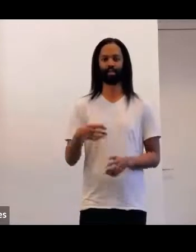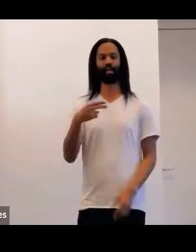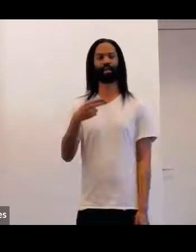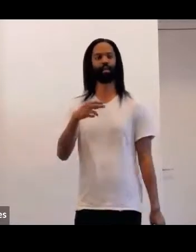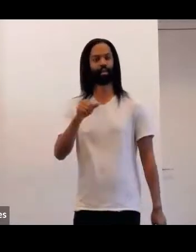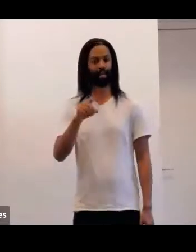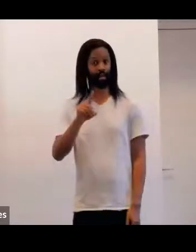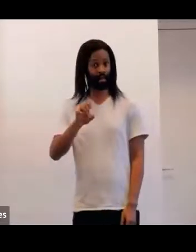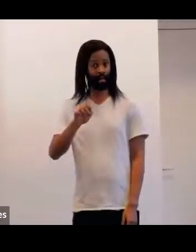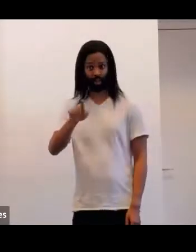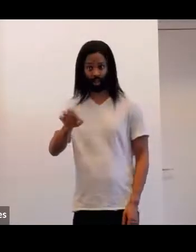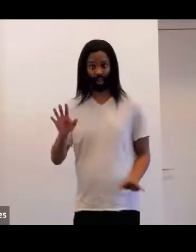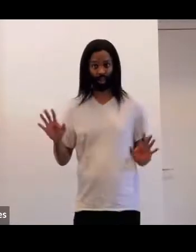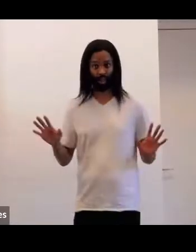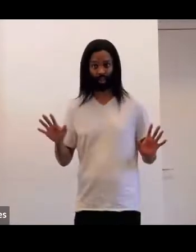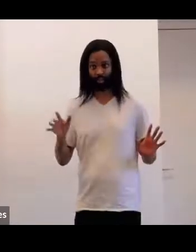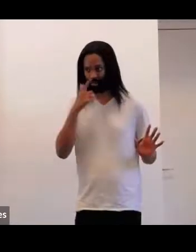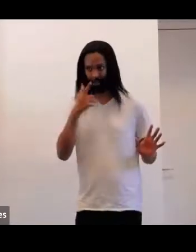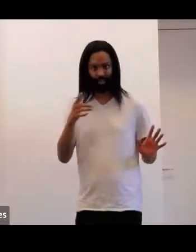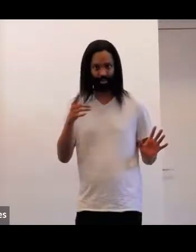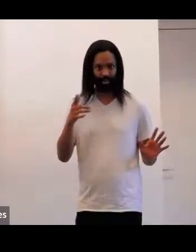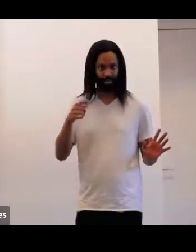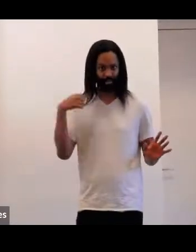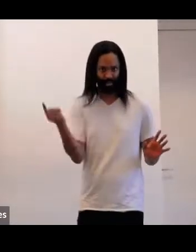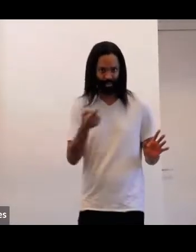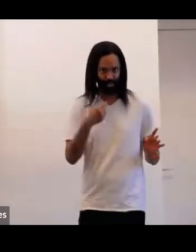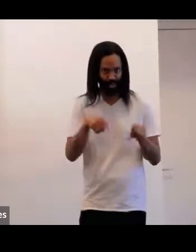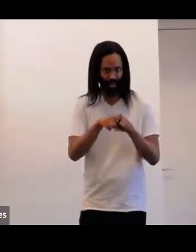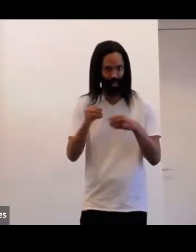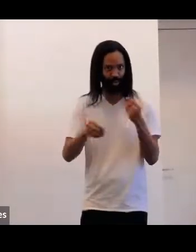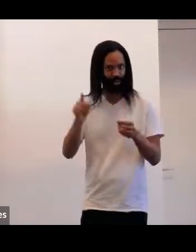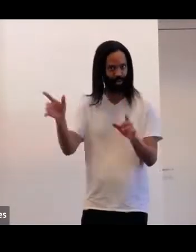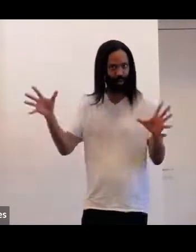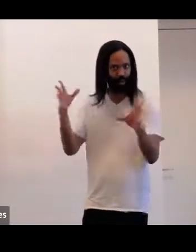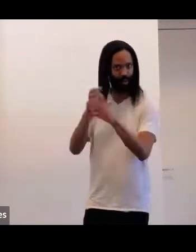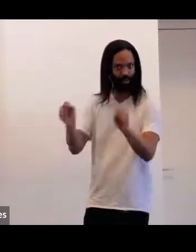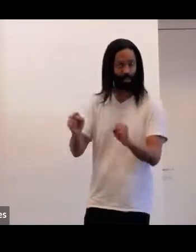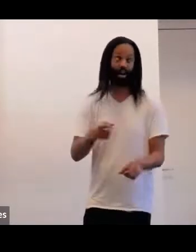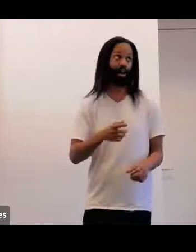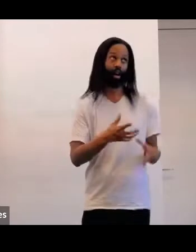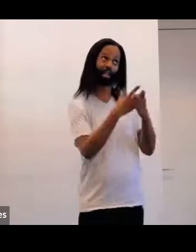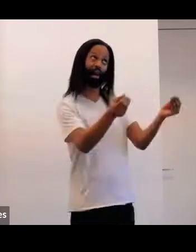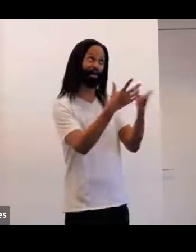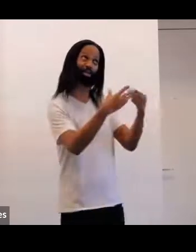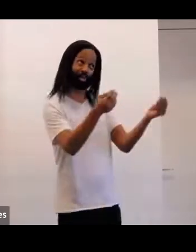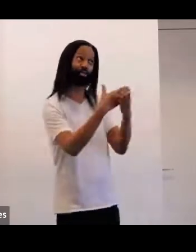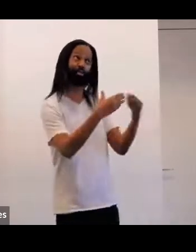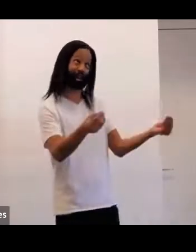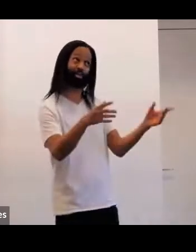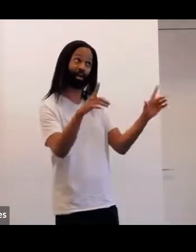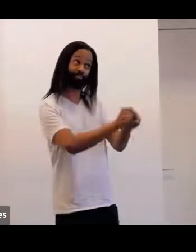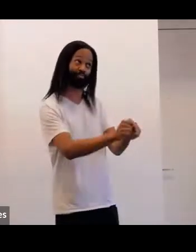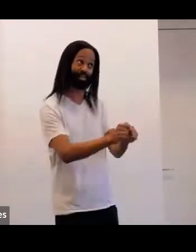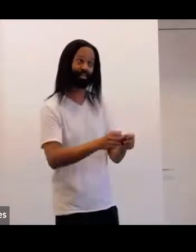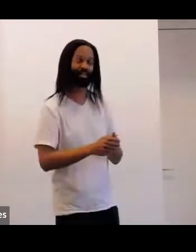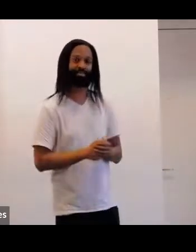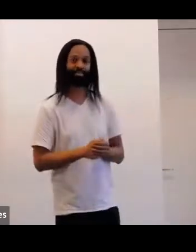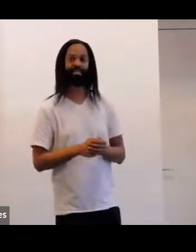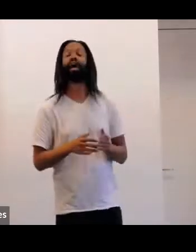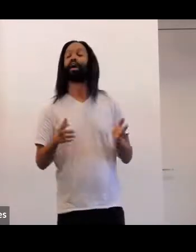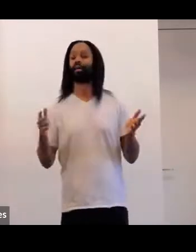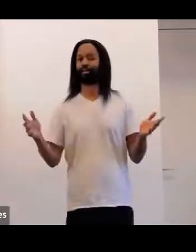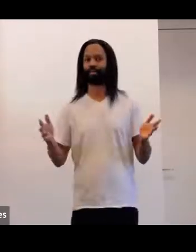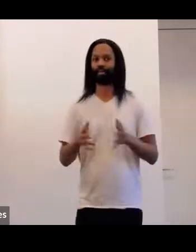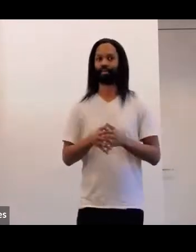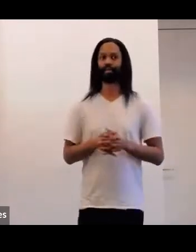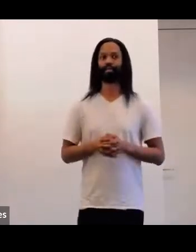Il n'y a que moi qui ai perdu Nadège ou c'est Nadège qui a disparu ? Non, Nadège a disparu. Elle a perdu, oui. Ouais. Bon, elle